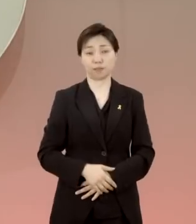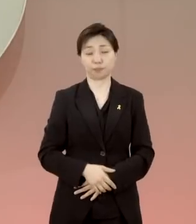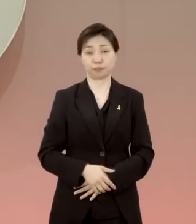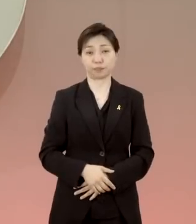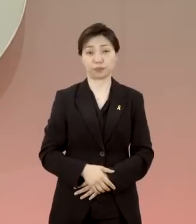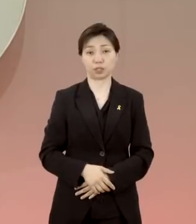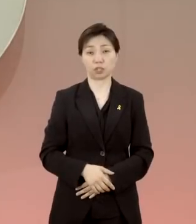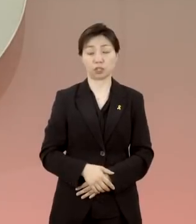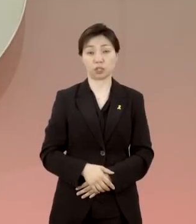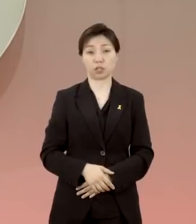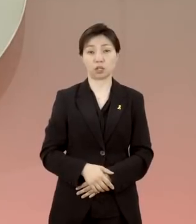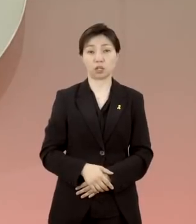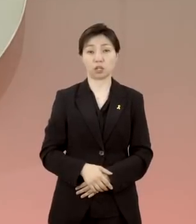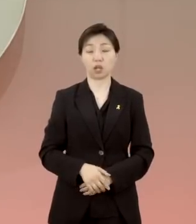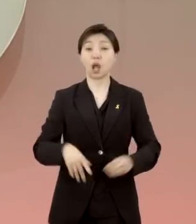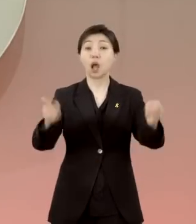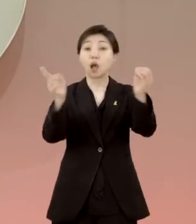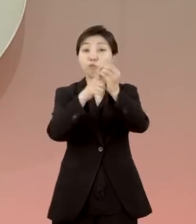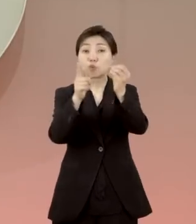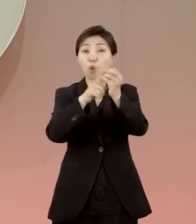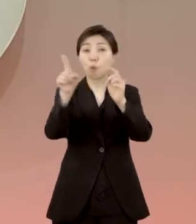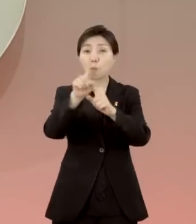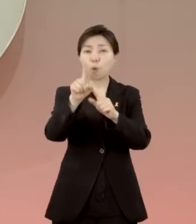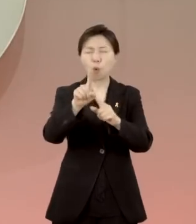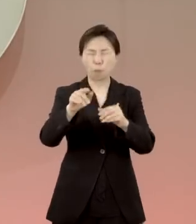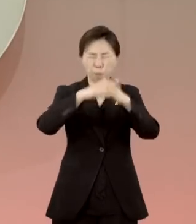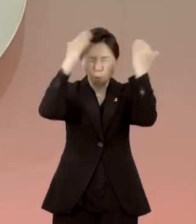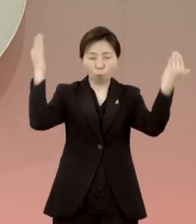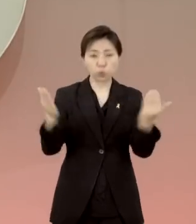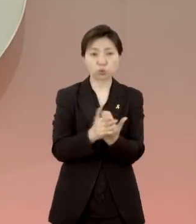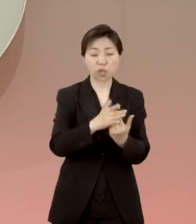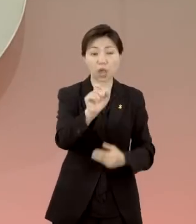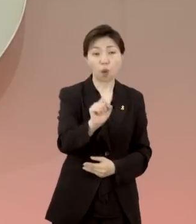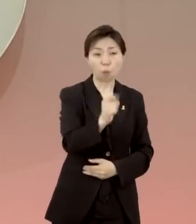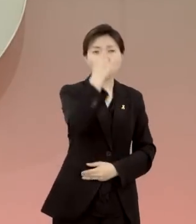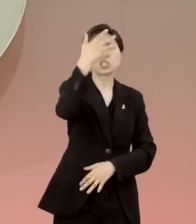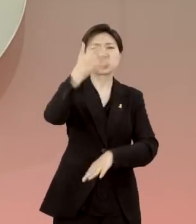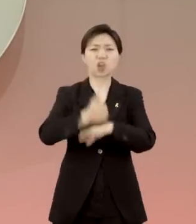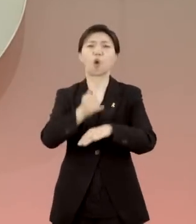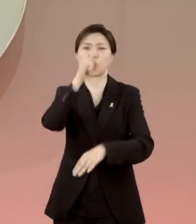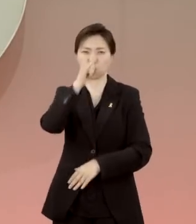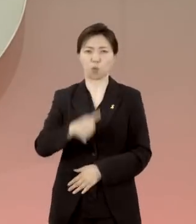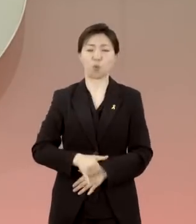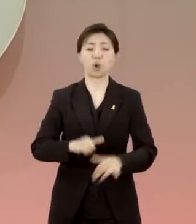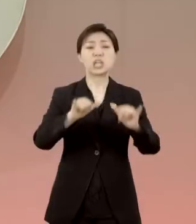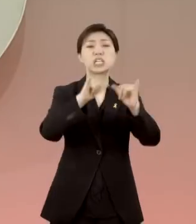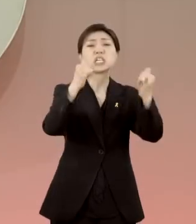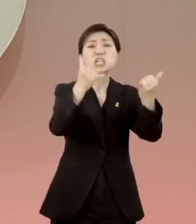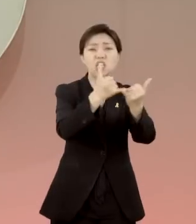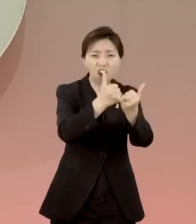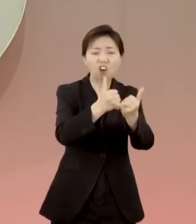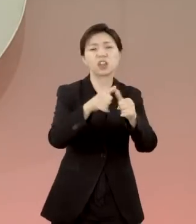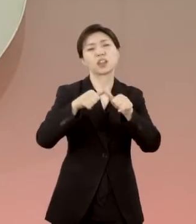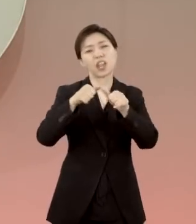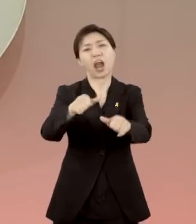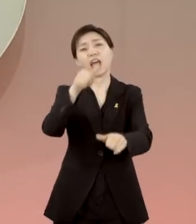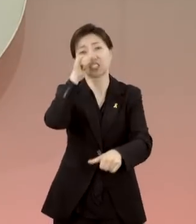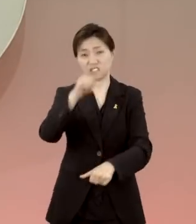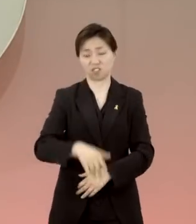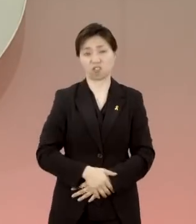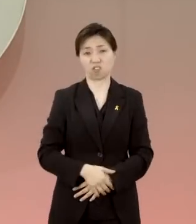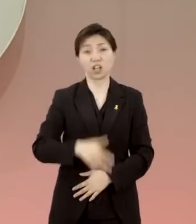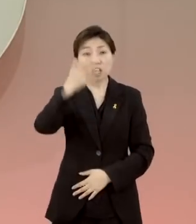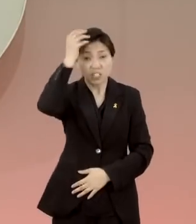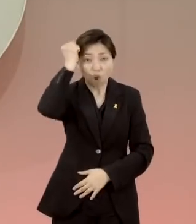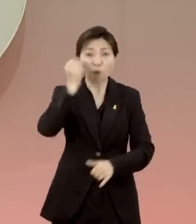2년 따라 일어나고 인연따라 사라지는 법이다 라는 것을 꼭 명심하셔야 됩니다 그래서